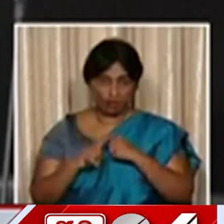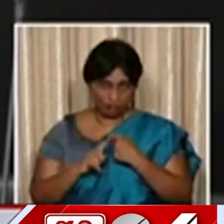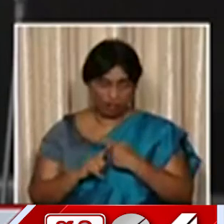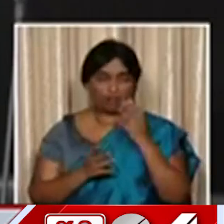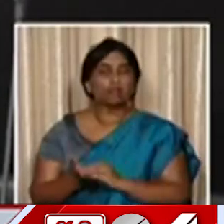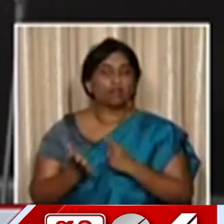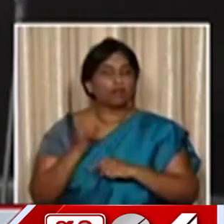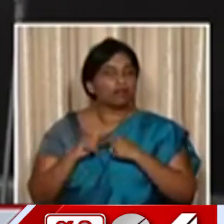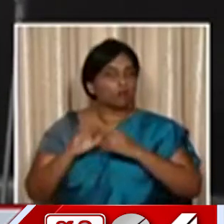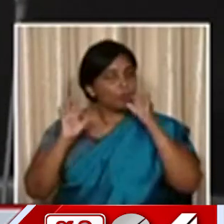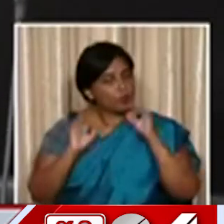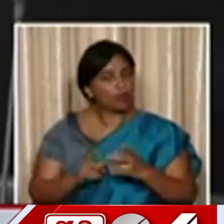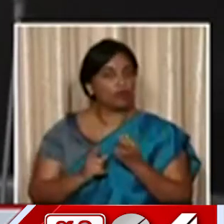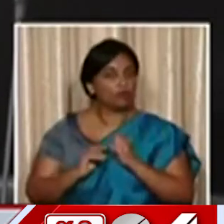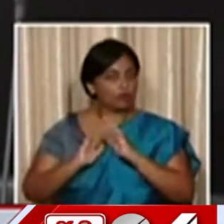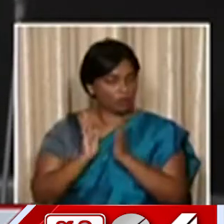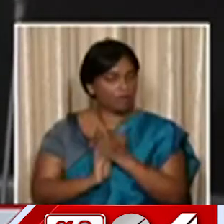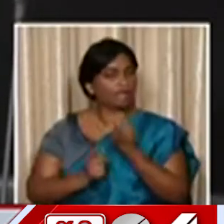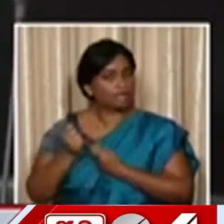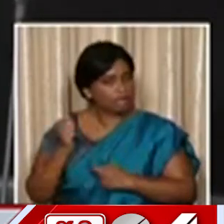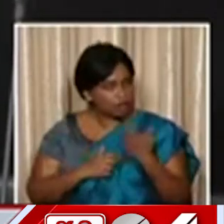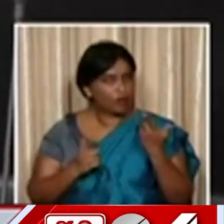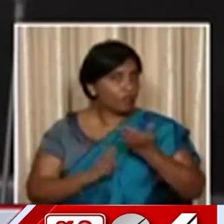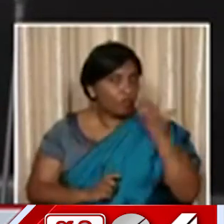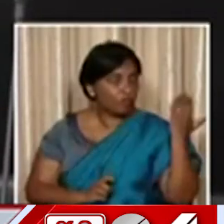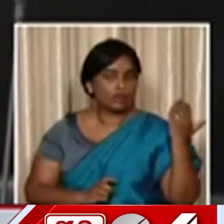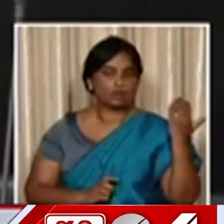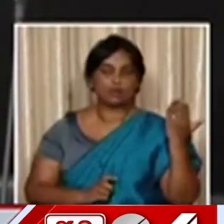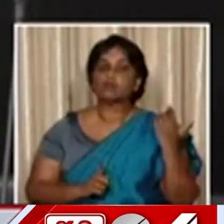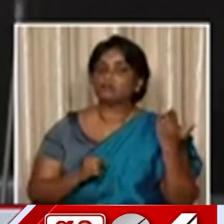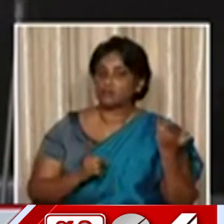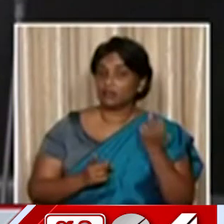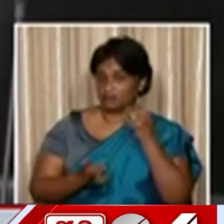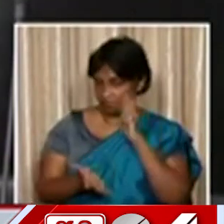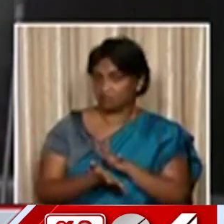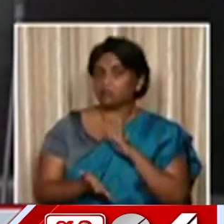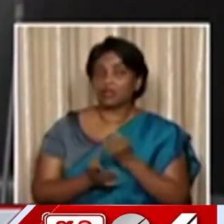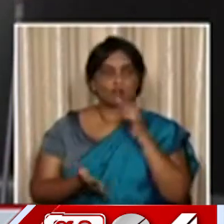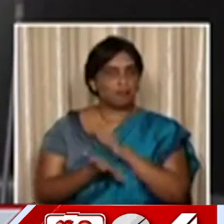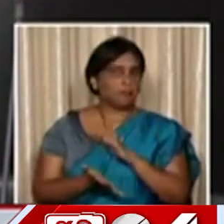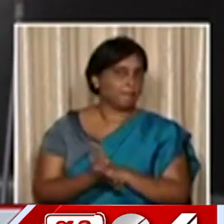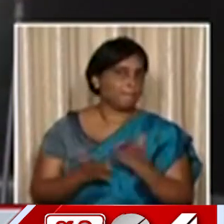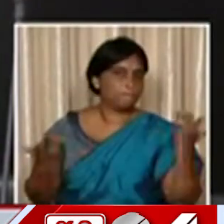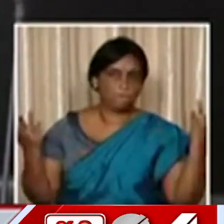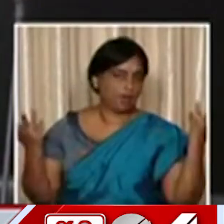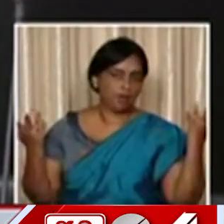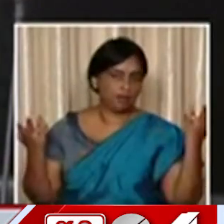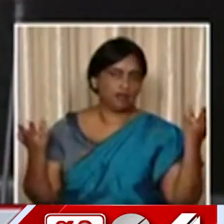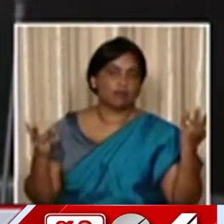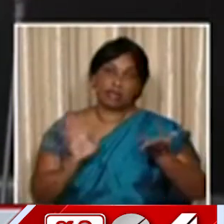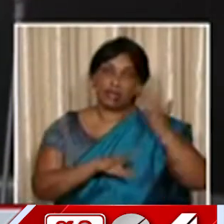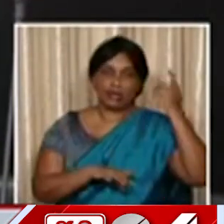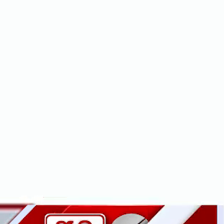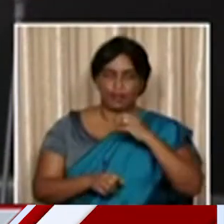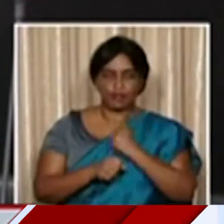බදු පනවන්නේ නැතුව තියෙන වත්කම් දීපල විකුණුවද එහෙම විකුණන්න පුළුවන්ද එහෙම නැත්තම් සල්ලි අච්චු ගන්නවද අච්චු ගන්න බෑ ඒකටව කියන්න පුළුවන් මේට ඉස්සෙල්ල